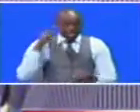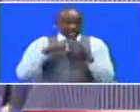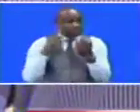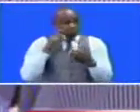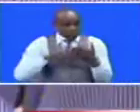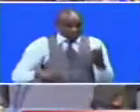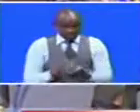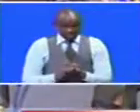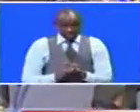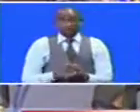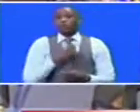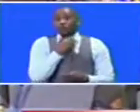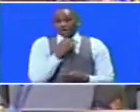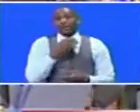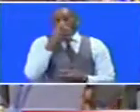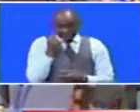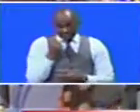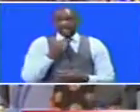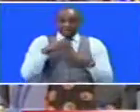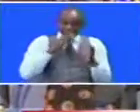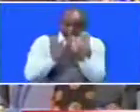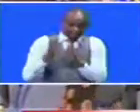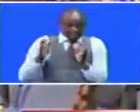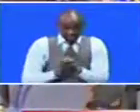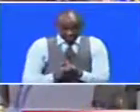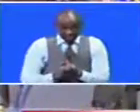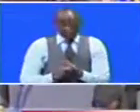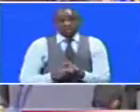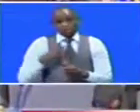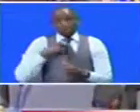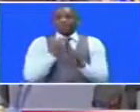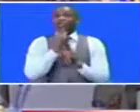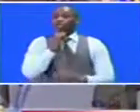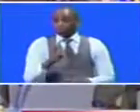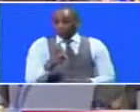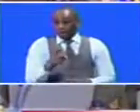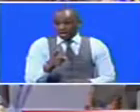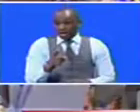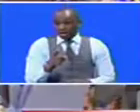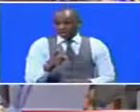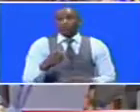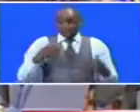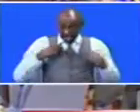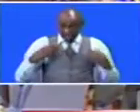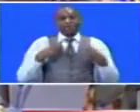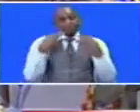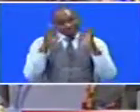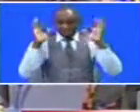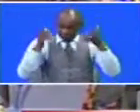do better in terms of preparations, and we intend to ensure that we have a free and fair